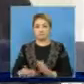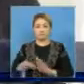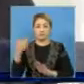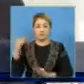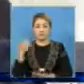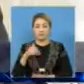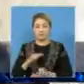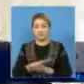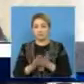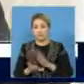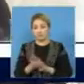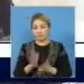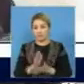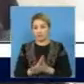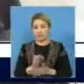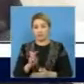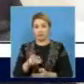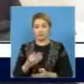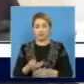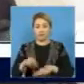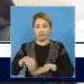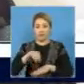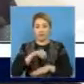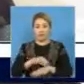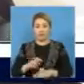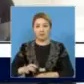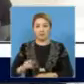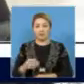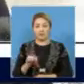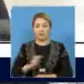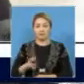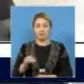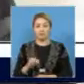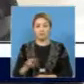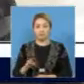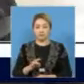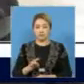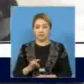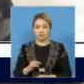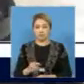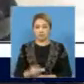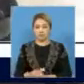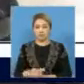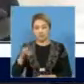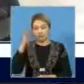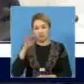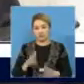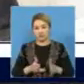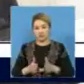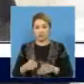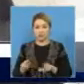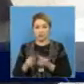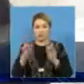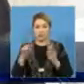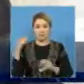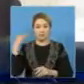подписан меморандум, трехсторонний меморандум, это акиматы районов, это Алгинский, Мугалжарский район, Казавтожол,